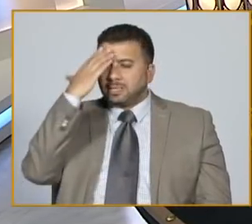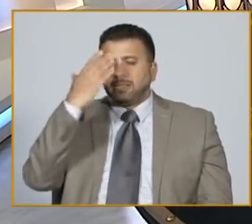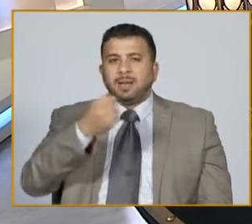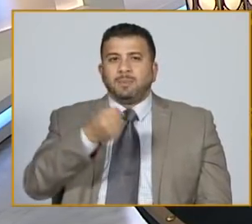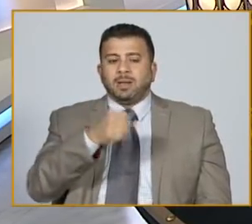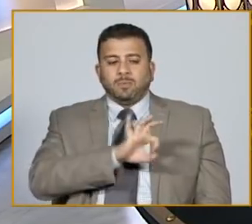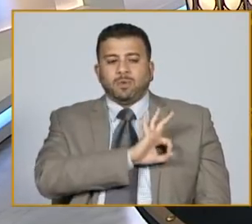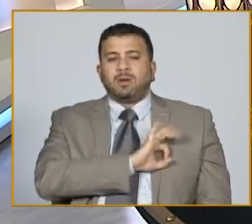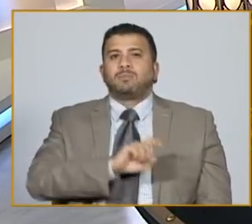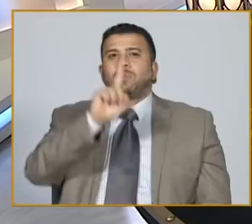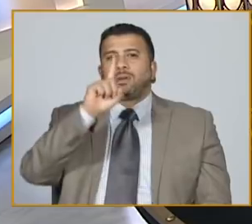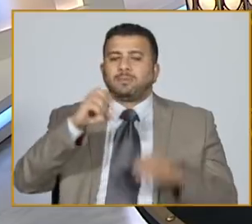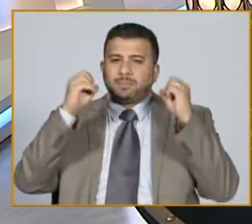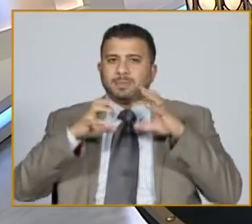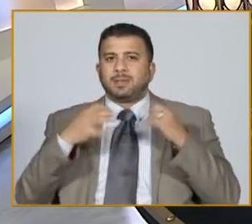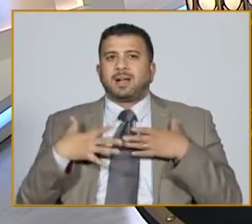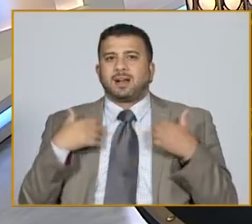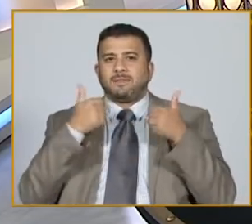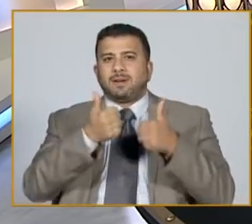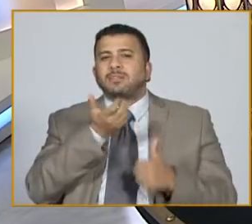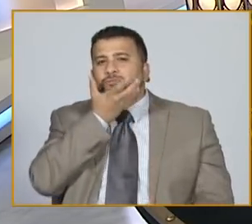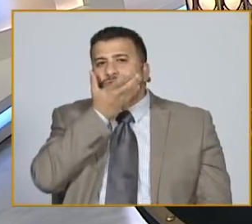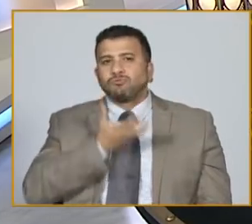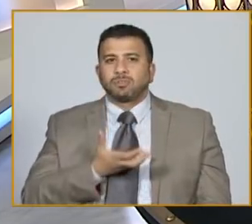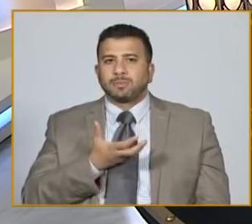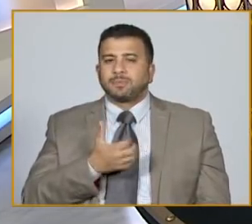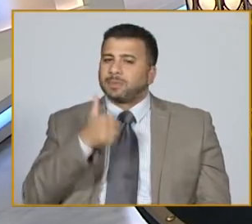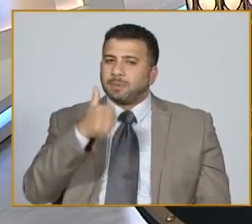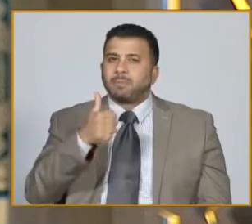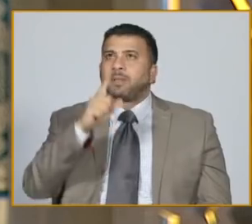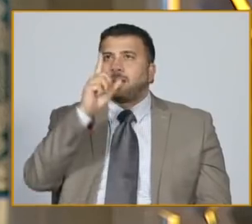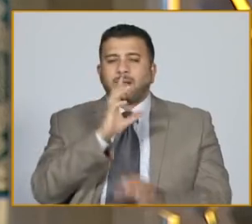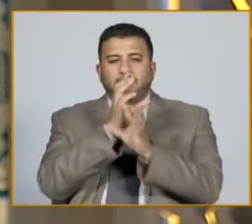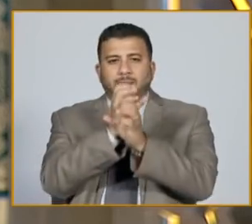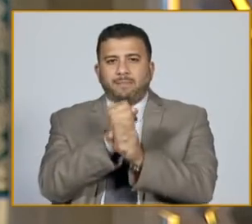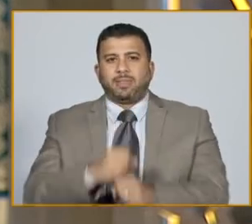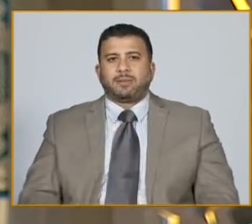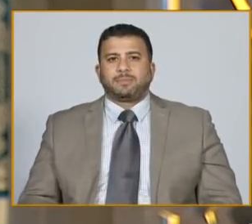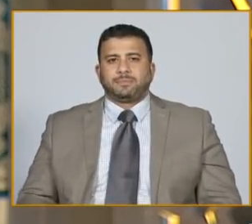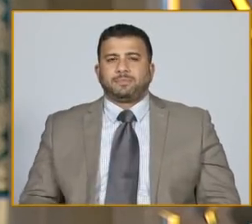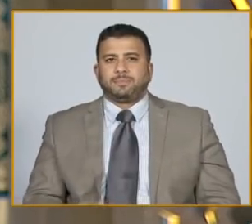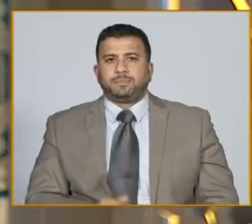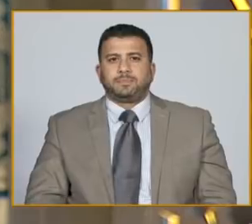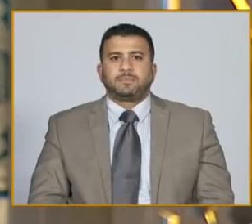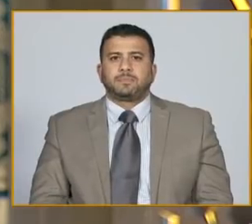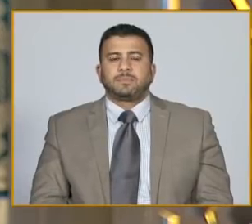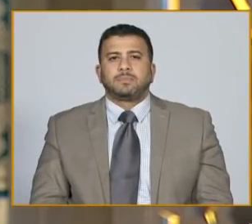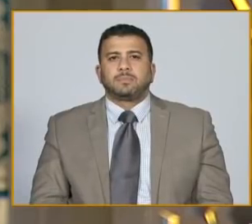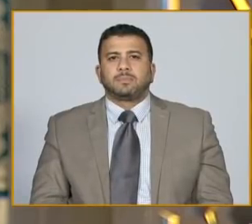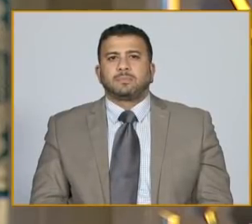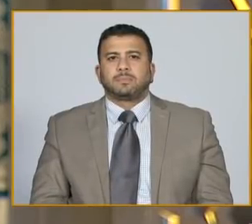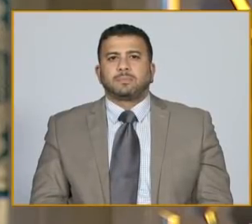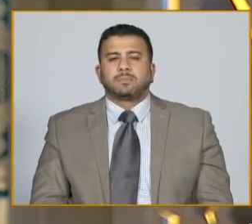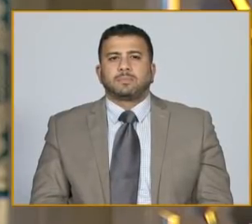ورحمة الله. كيف الحال شيخ؟ مرحبا أحمد. أخبارك طيب؟ الله يحفظك. الله يطول عمرك. يا شيخ أنا من فترة